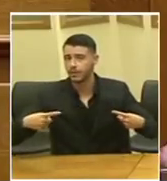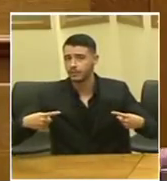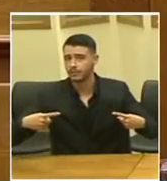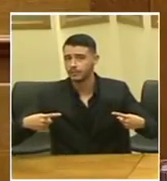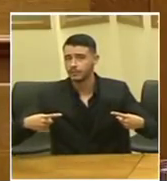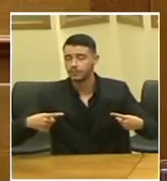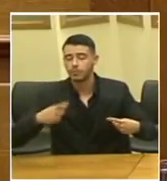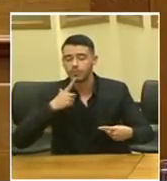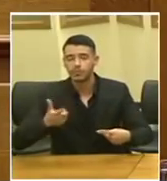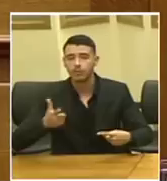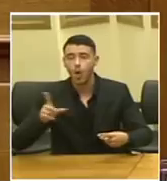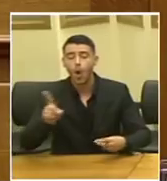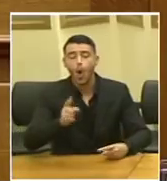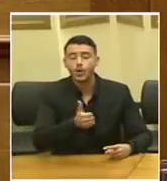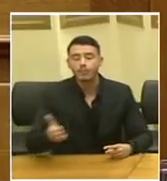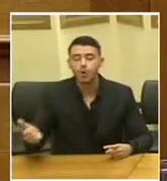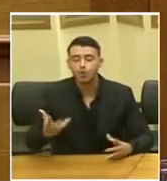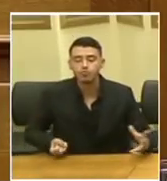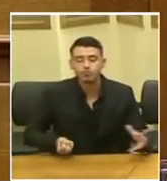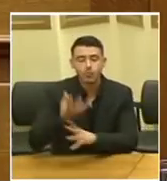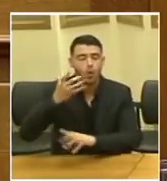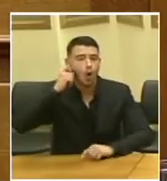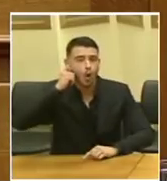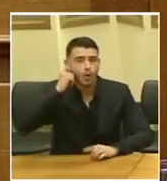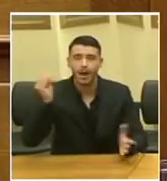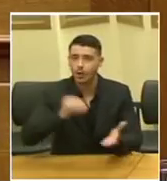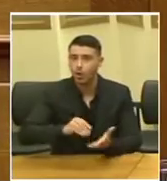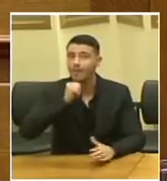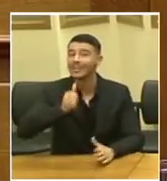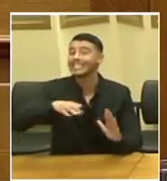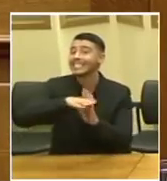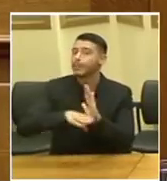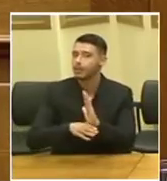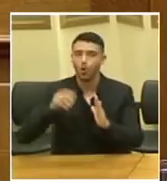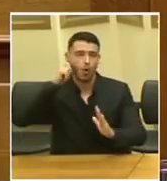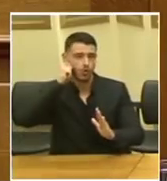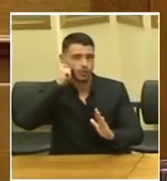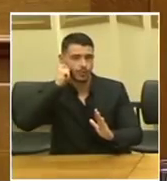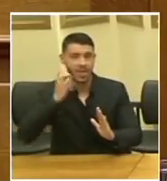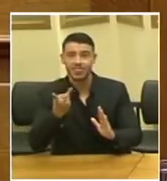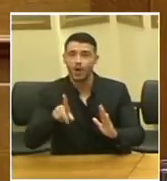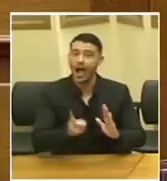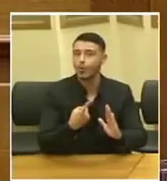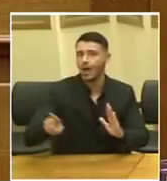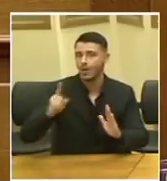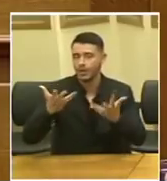όνομα αλλά και το συνταγματικό του κράτους. Ενώ σε εμάς έχει μόνο το νέο όνομα.